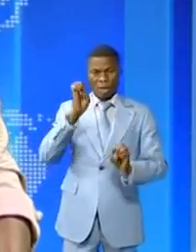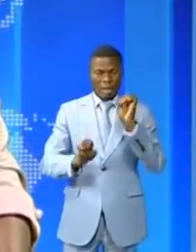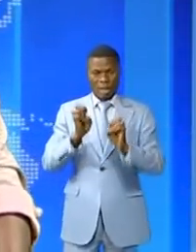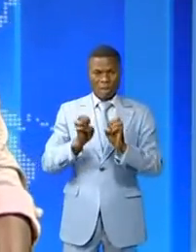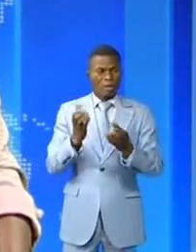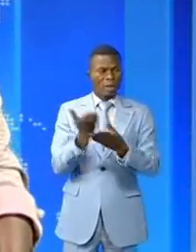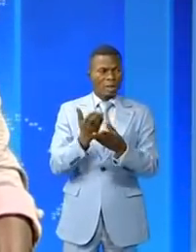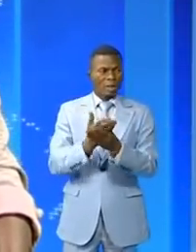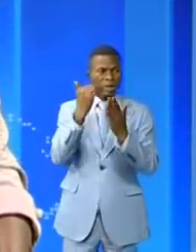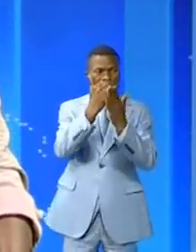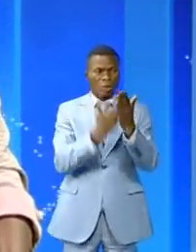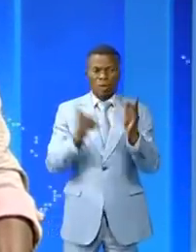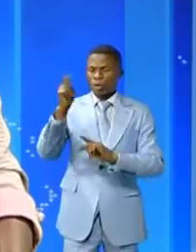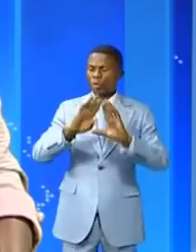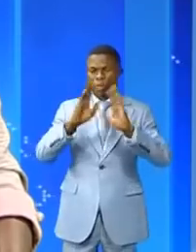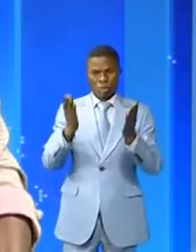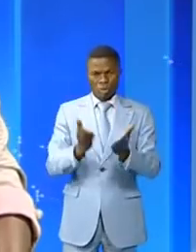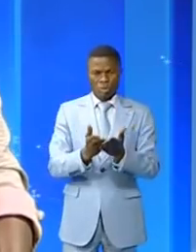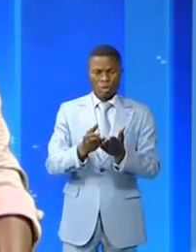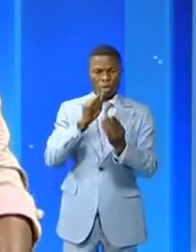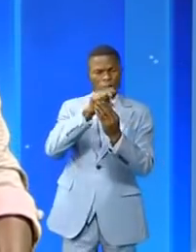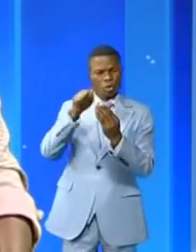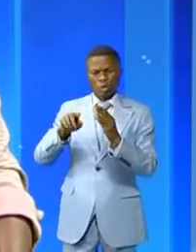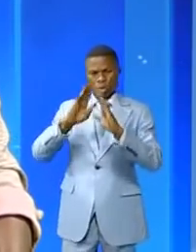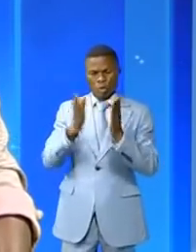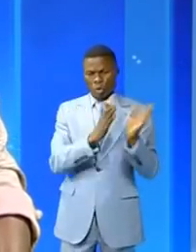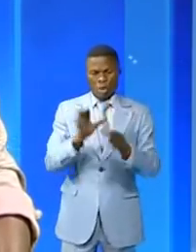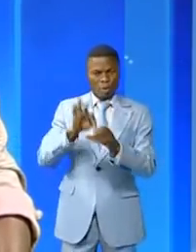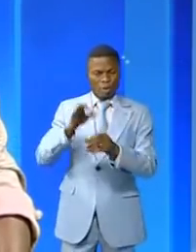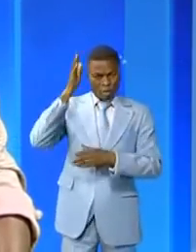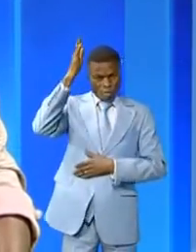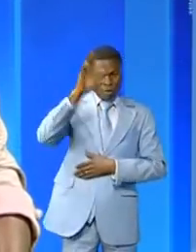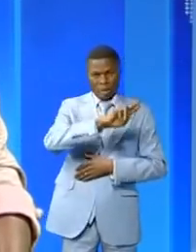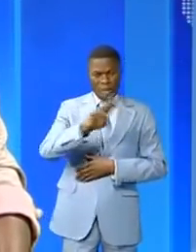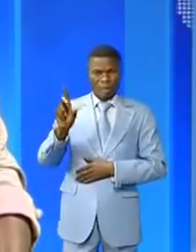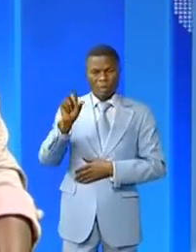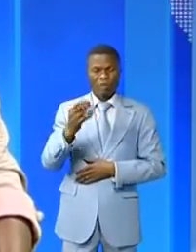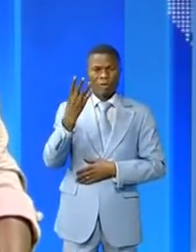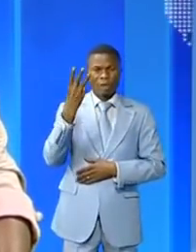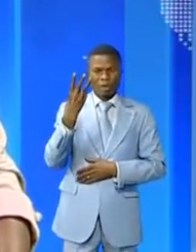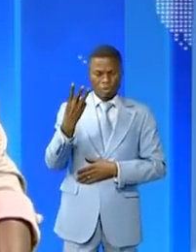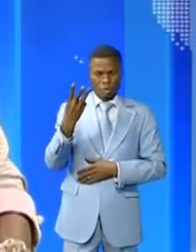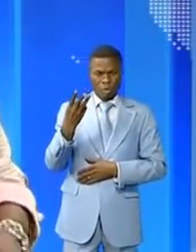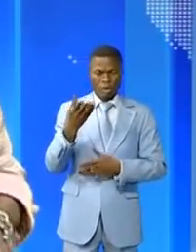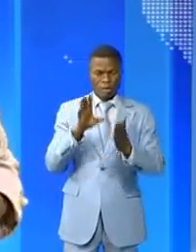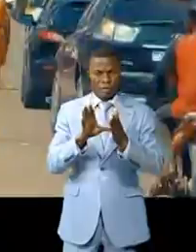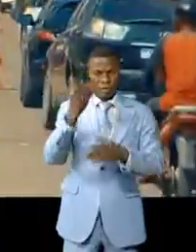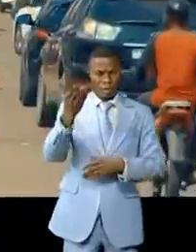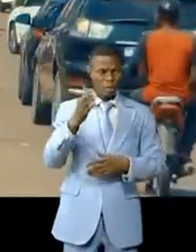sur le recensement de la population en vue de bien préparer les échéances électorales qui pointent à l'horizon. Patty